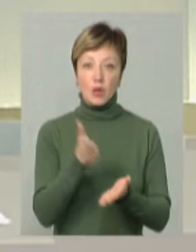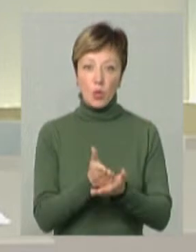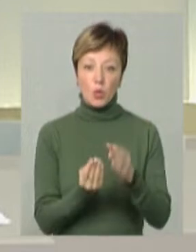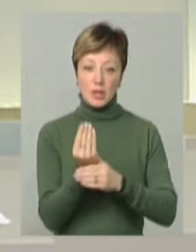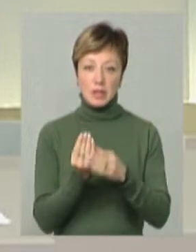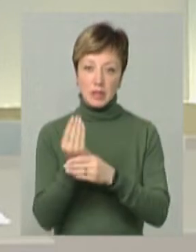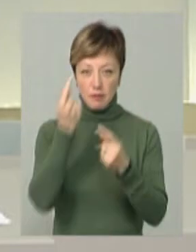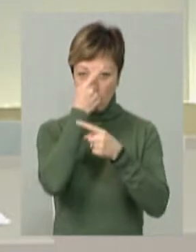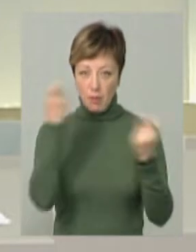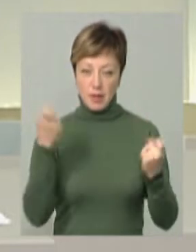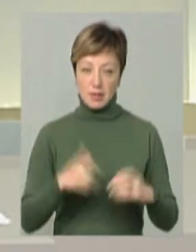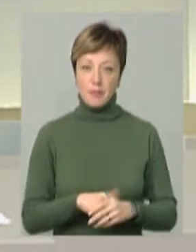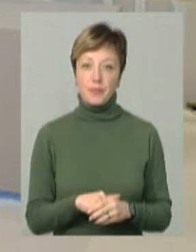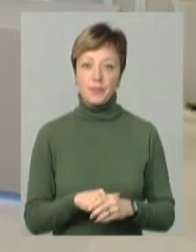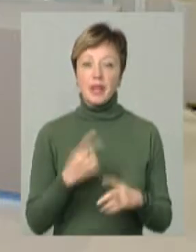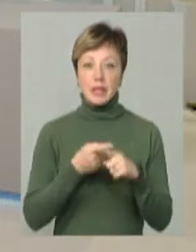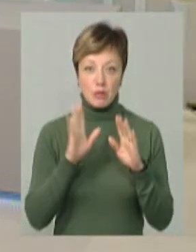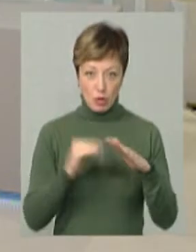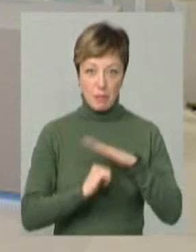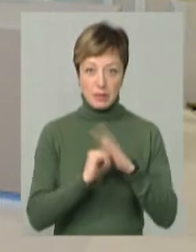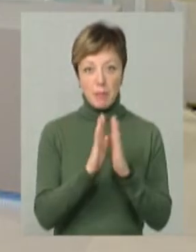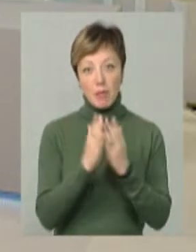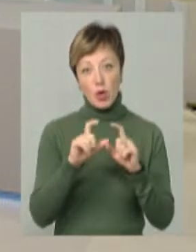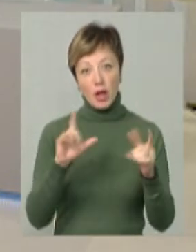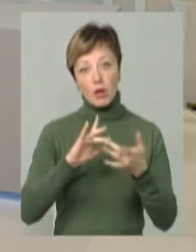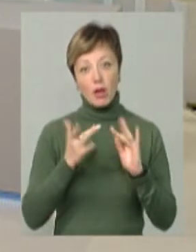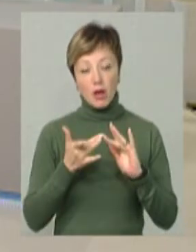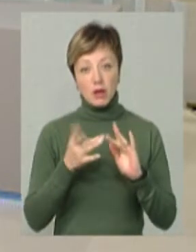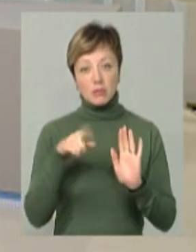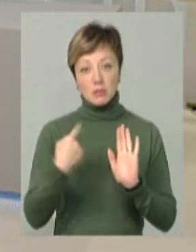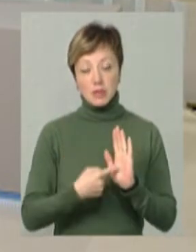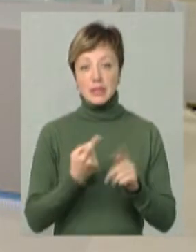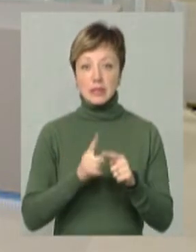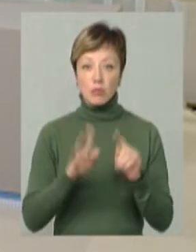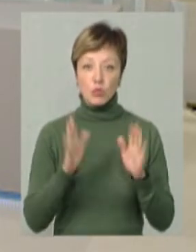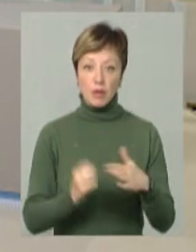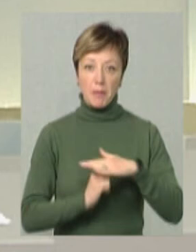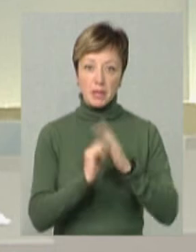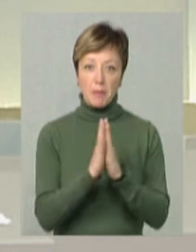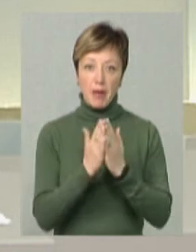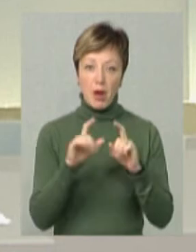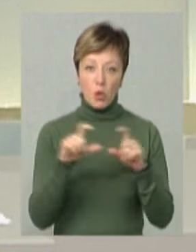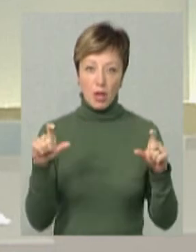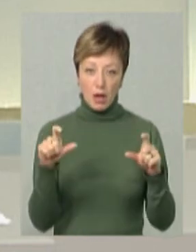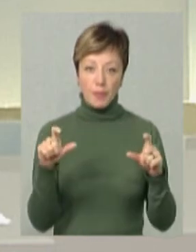знаходиться ця інформація. Це буде на базі бібліотеки чи в онлайні теж? Це буде на базі